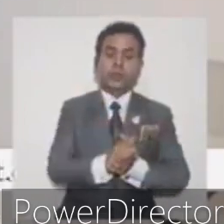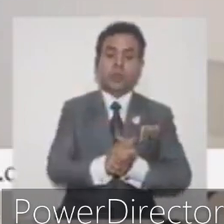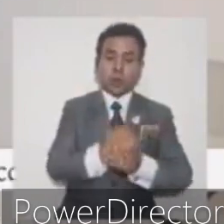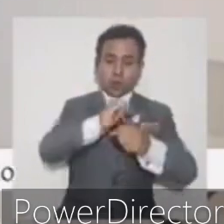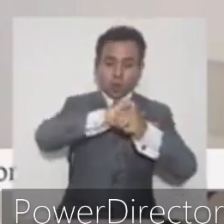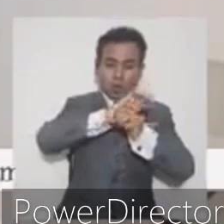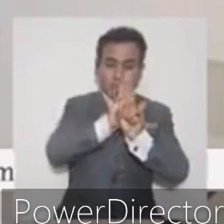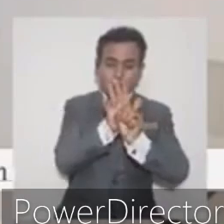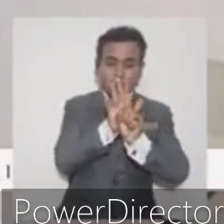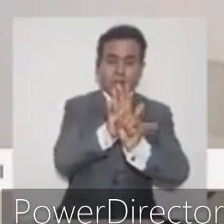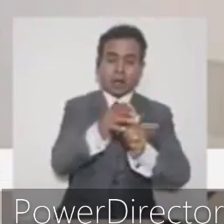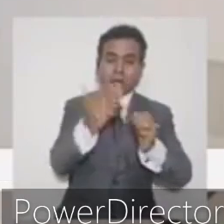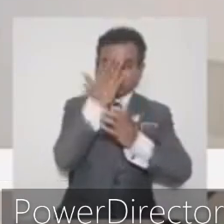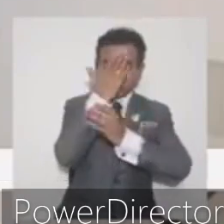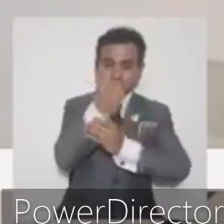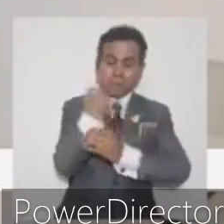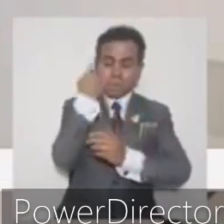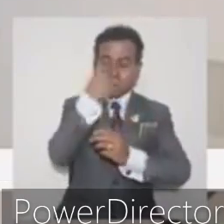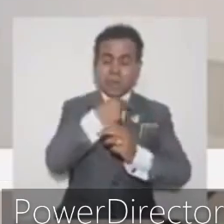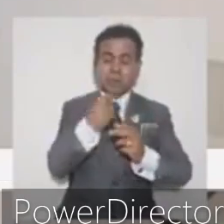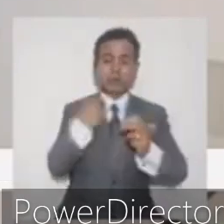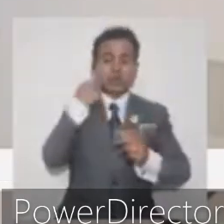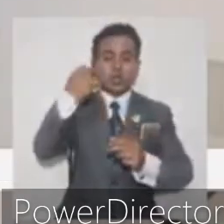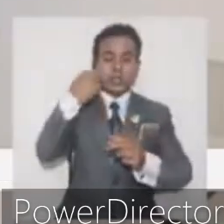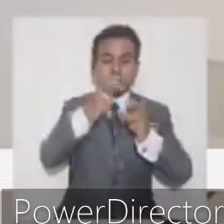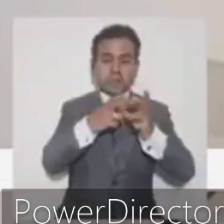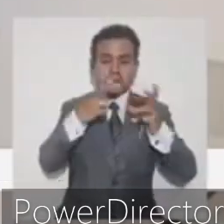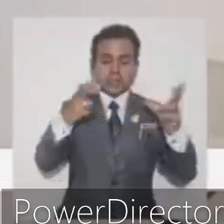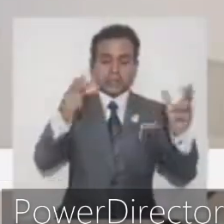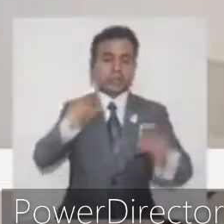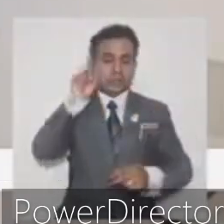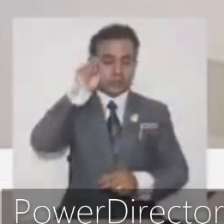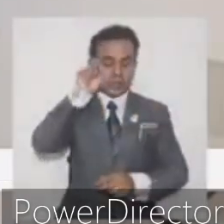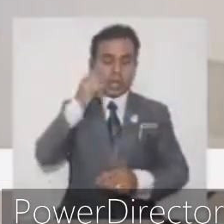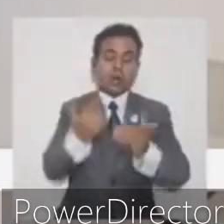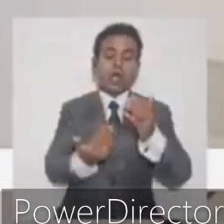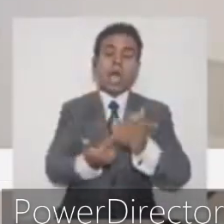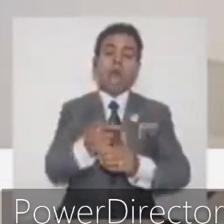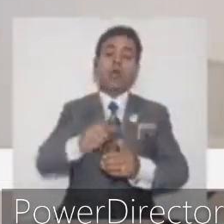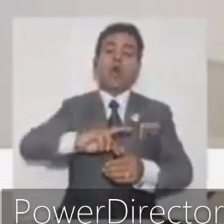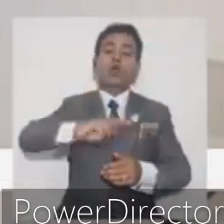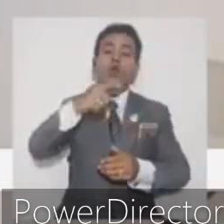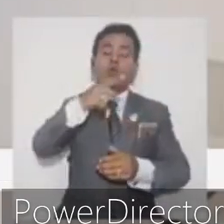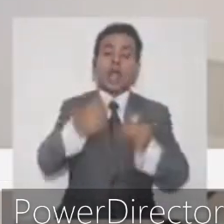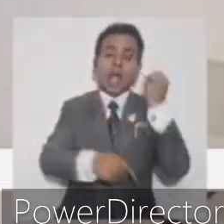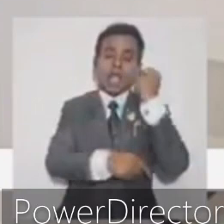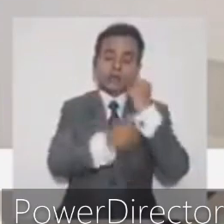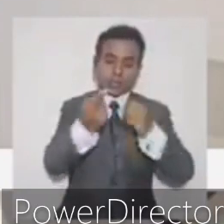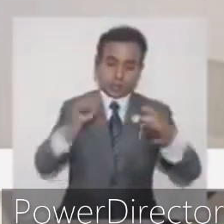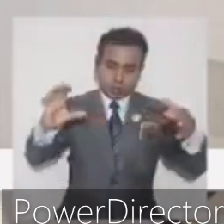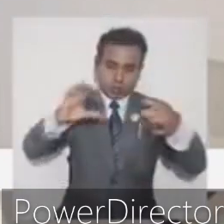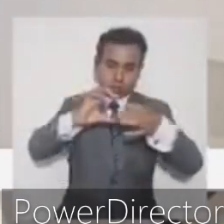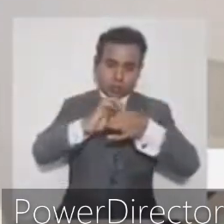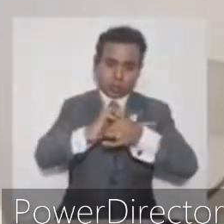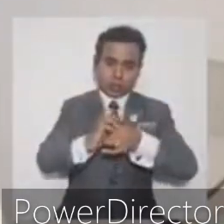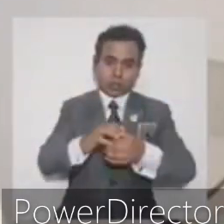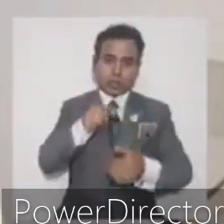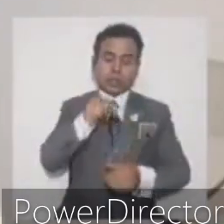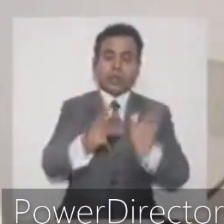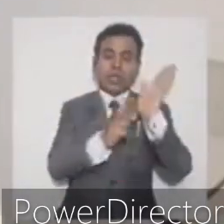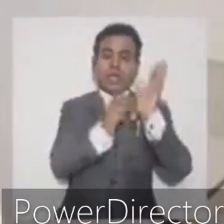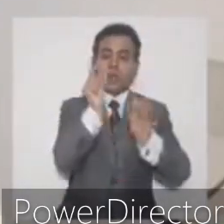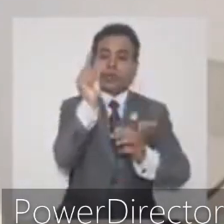মধ্যে মুগদা মেডিকেল কলেজ হাসপাতালটি আমরা পরবর্তীকালে নিব এবং আমরা মেডিকেল